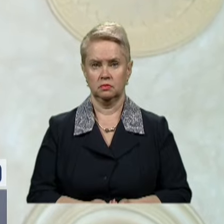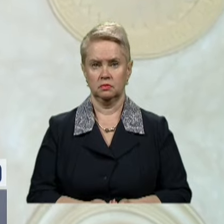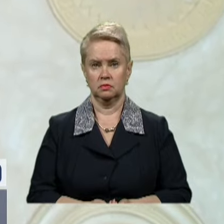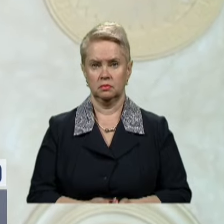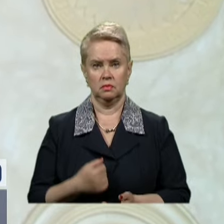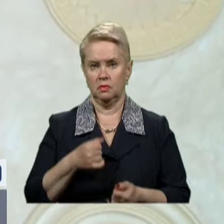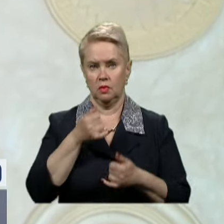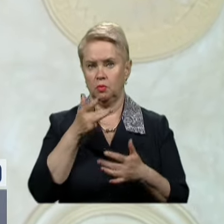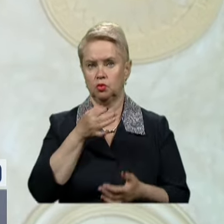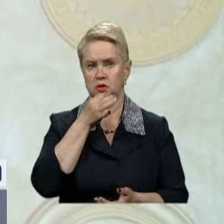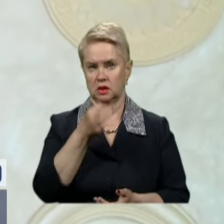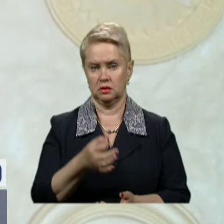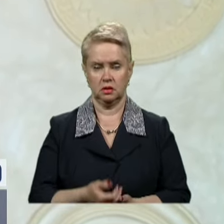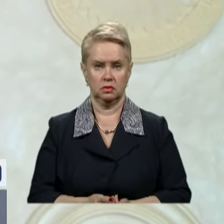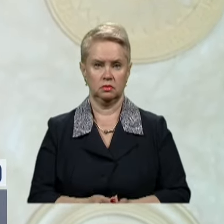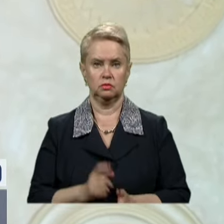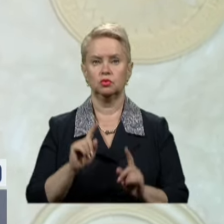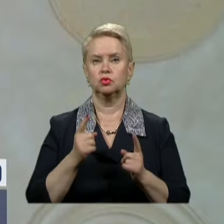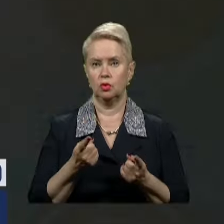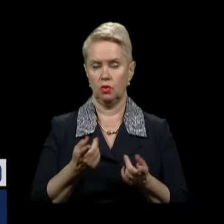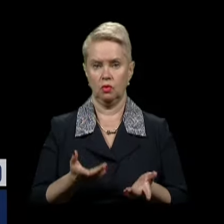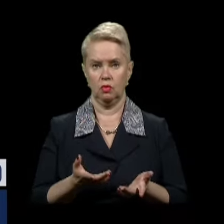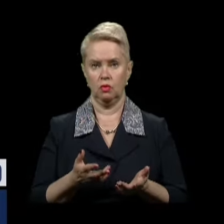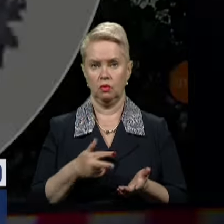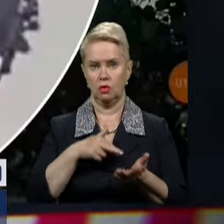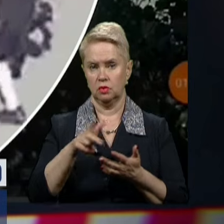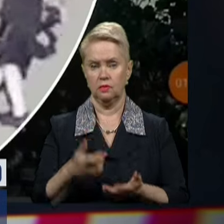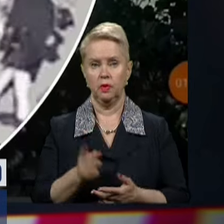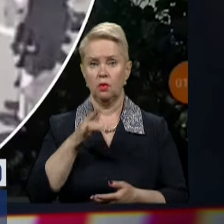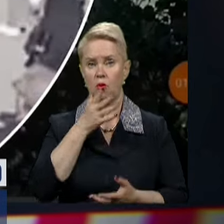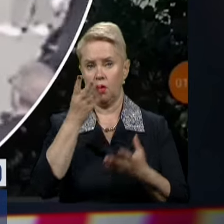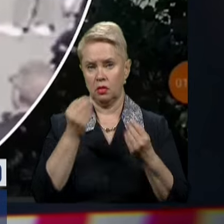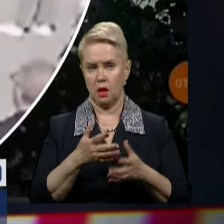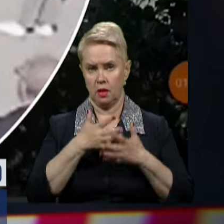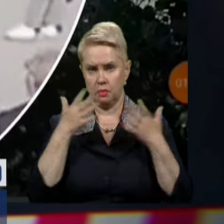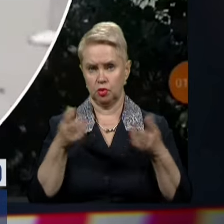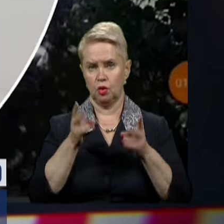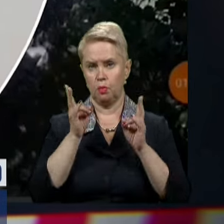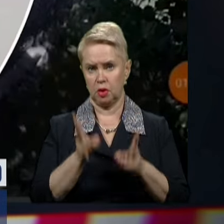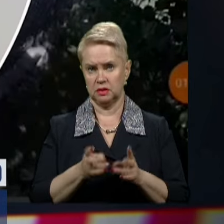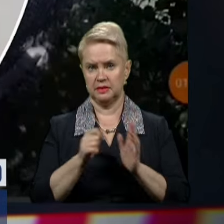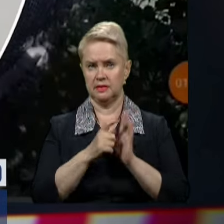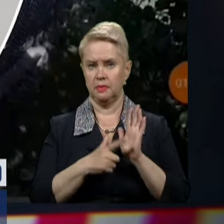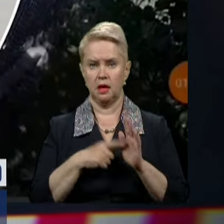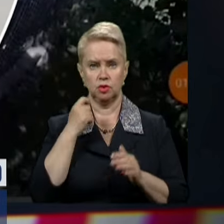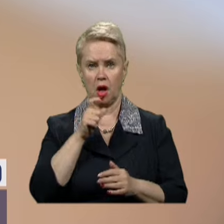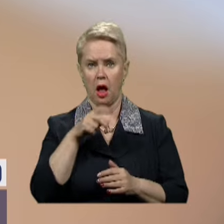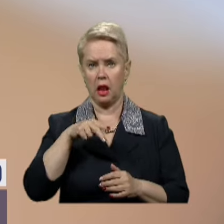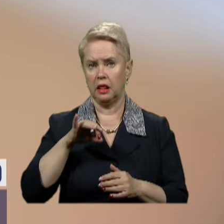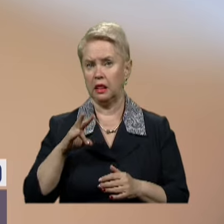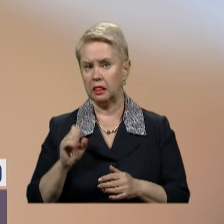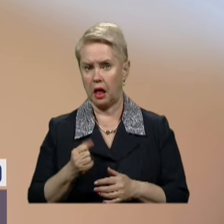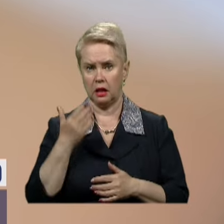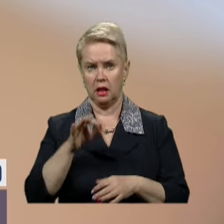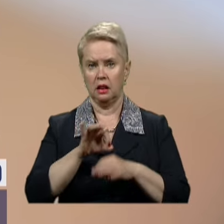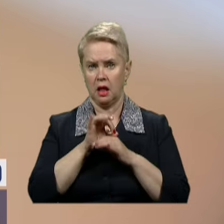не можу сказати, чого вони ходили. Того дня найбільше постраждала 17-річна Еліна. З